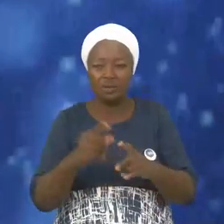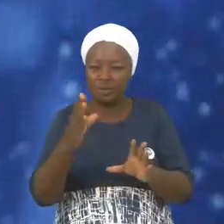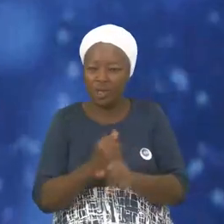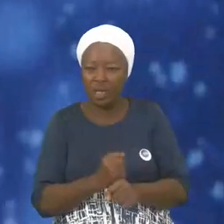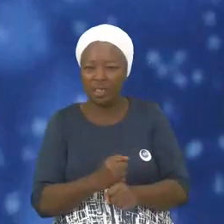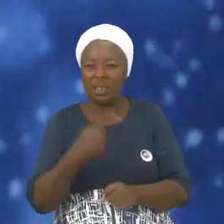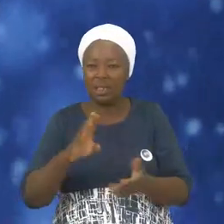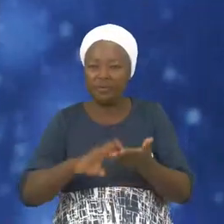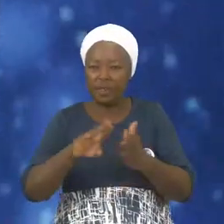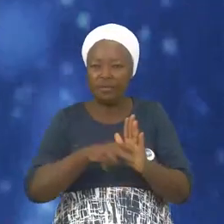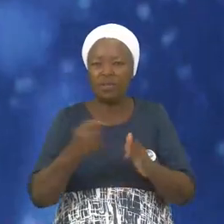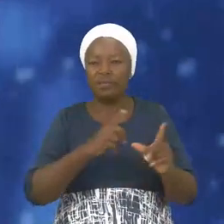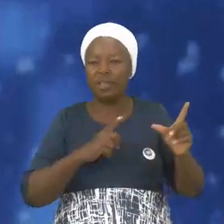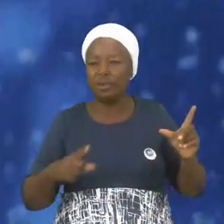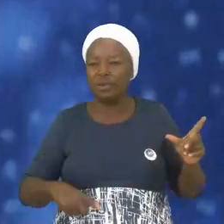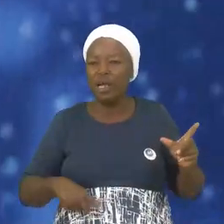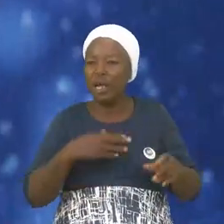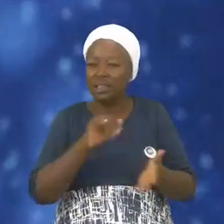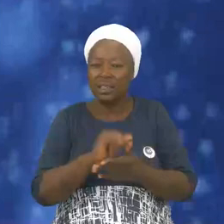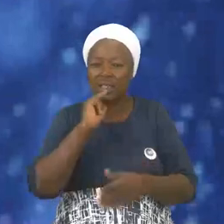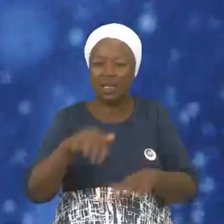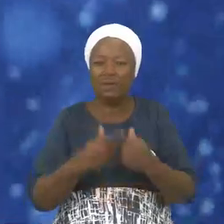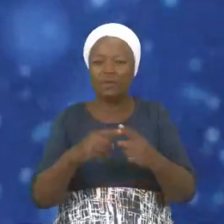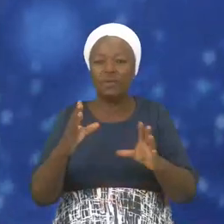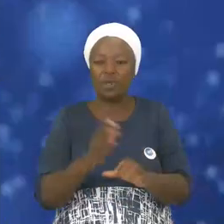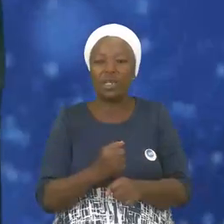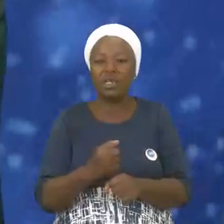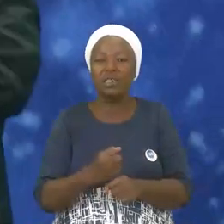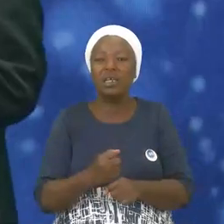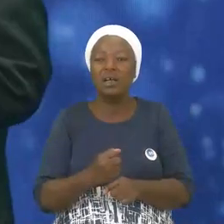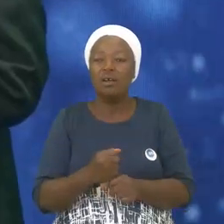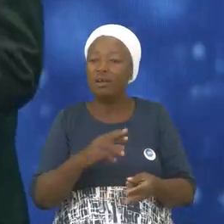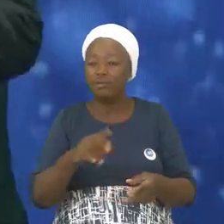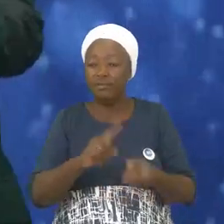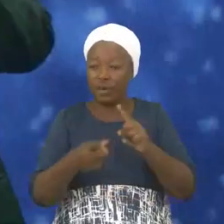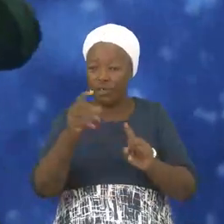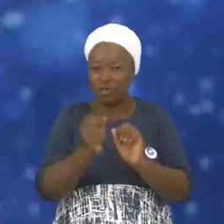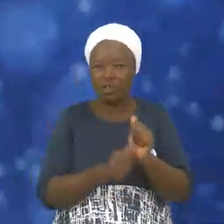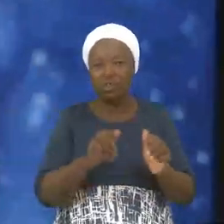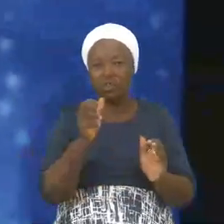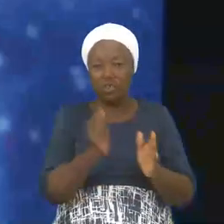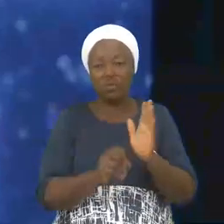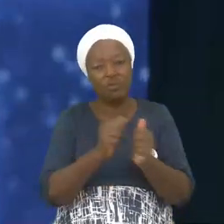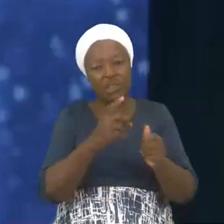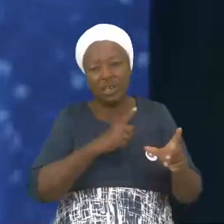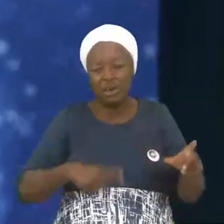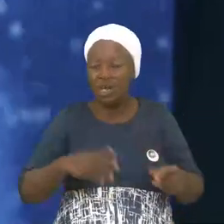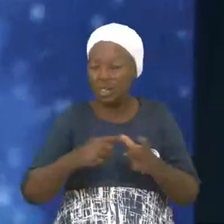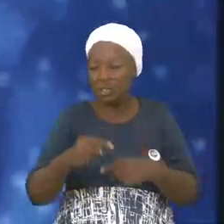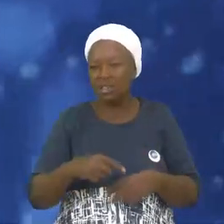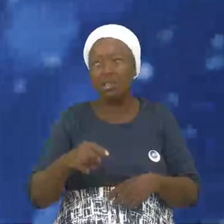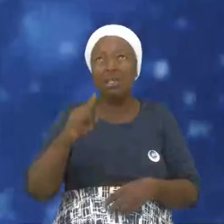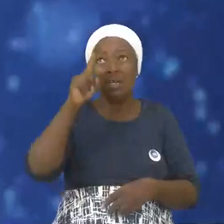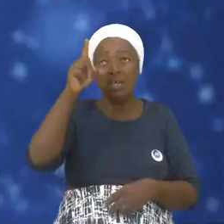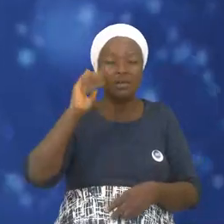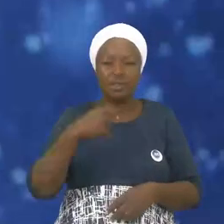nous obtenons le salut, c'est comme ça nous obtenons le pardon du Seigneur, c'est comme ça nous obtenons la